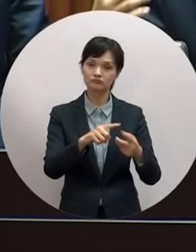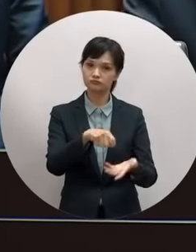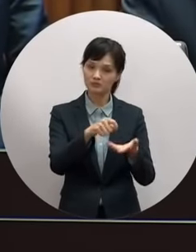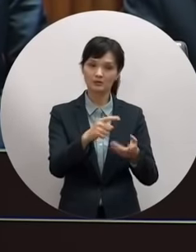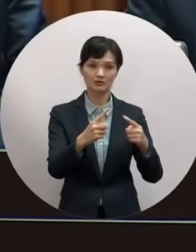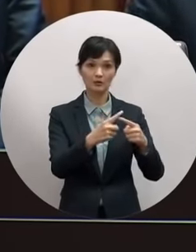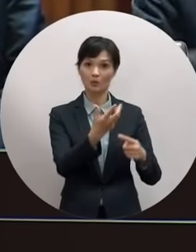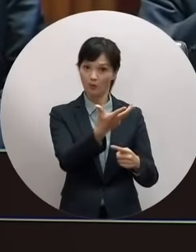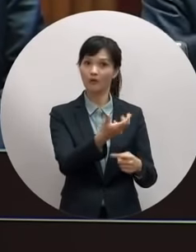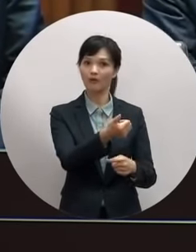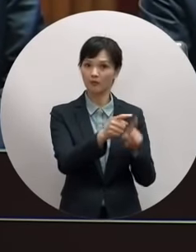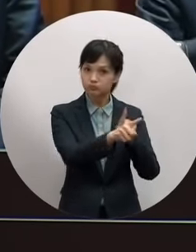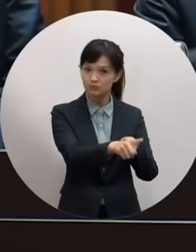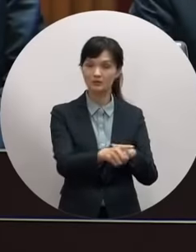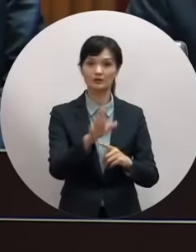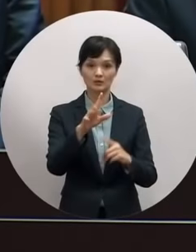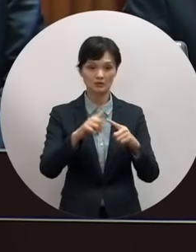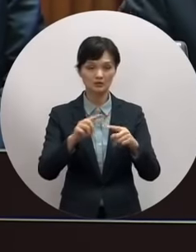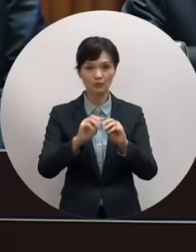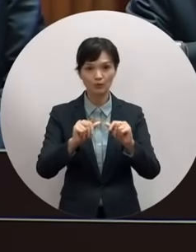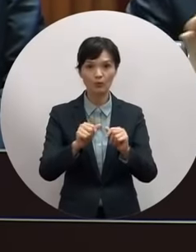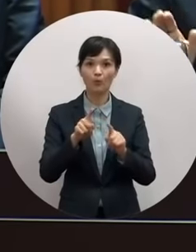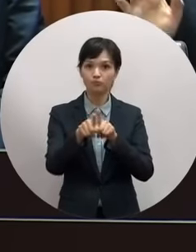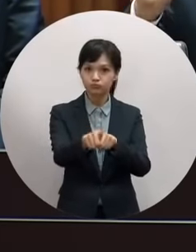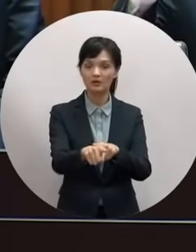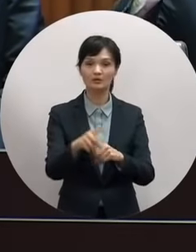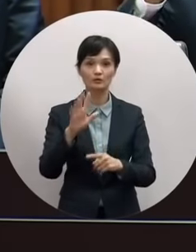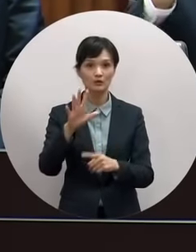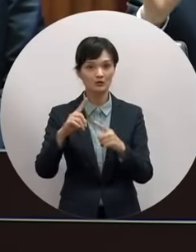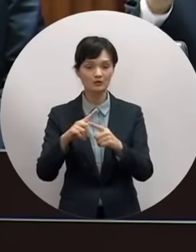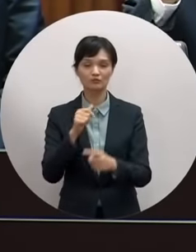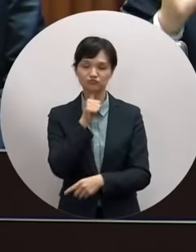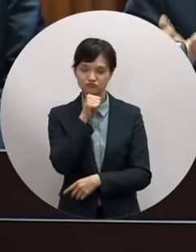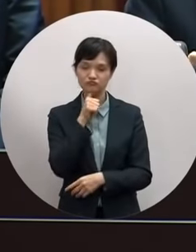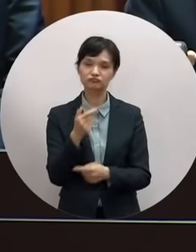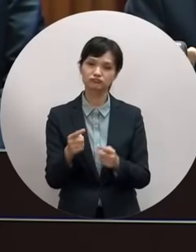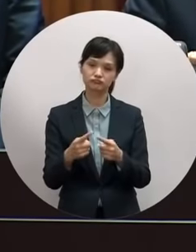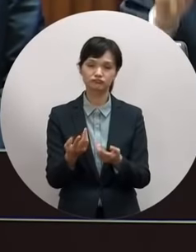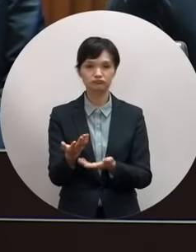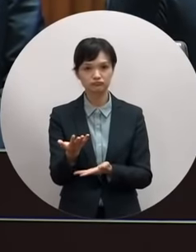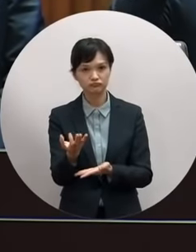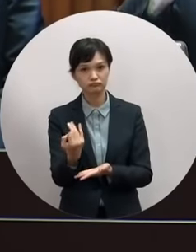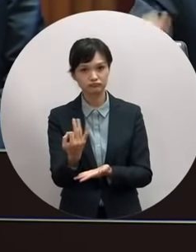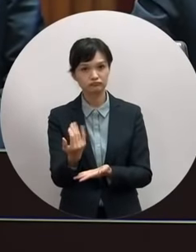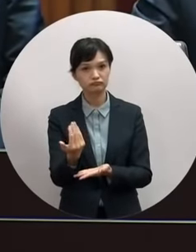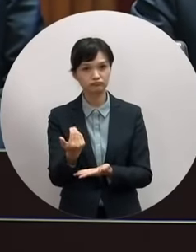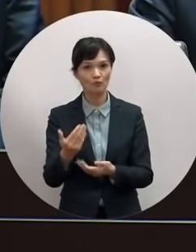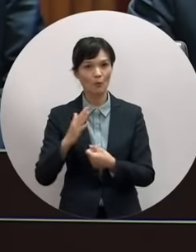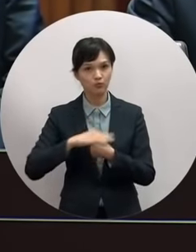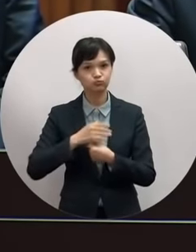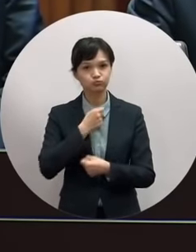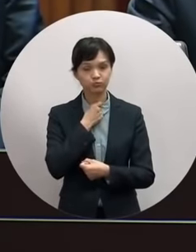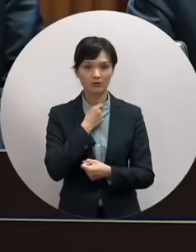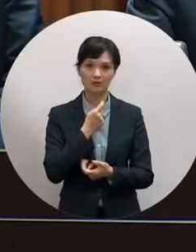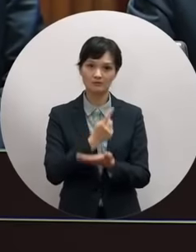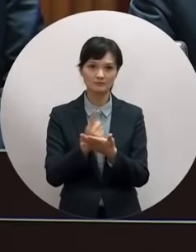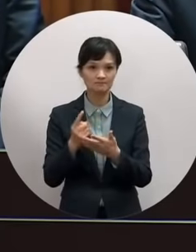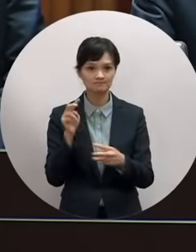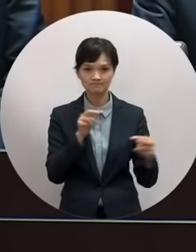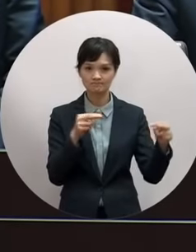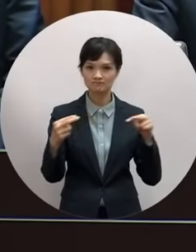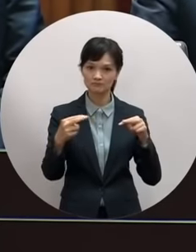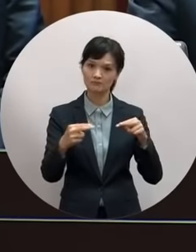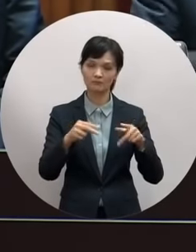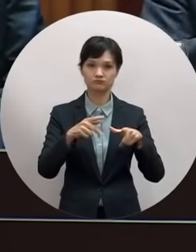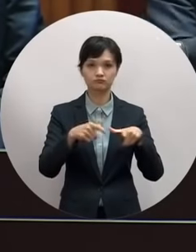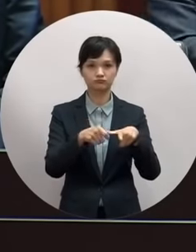有的说土地最大，有的说他最穷，各从自己的角度看都受到不公平待遇了。那